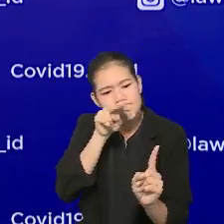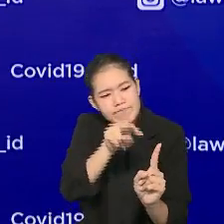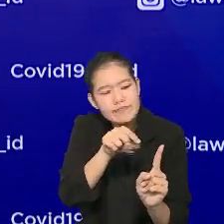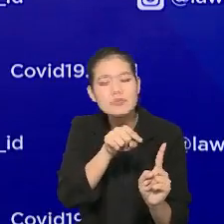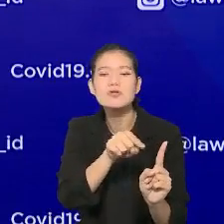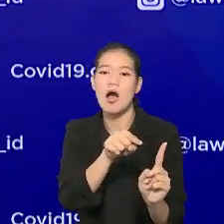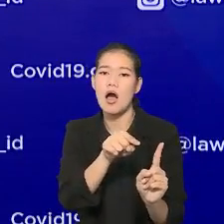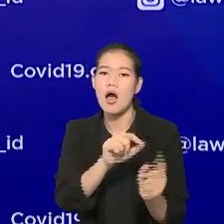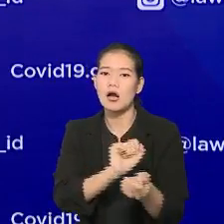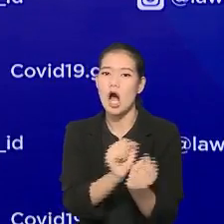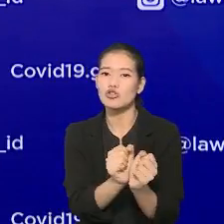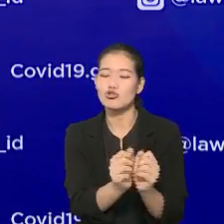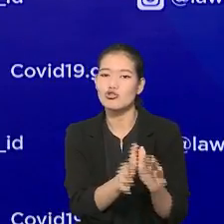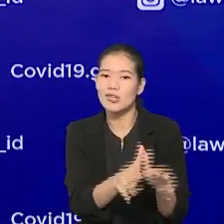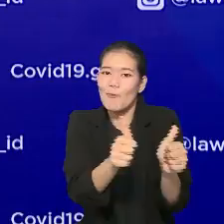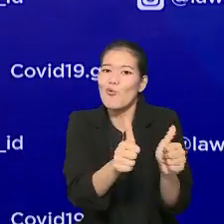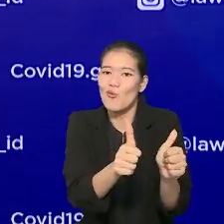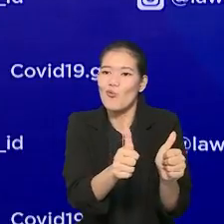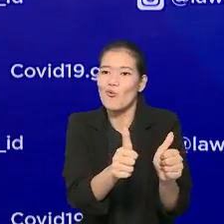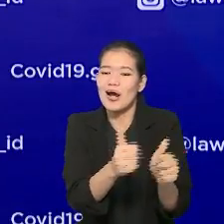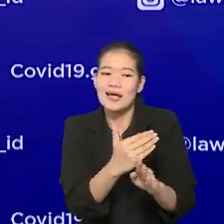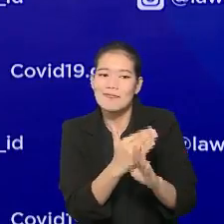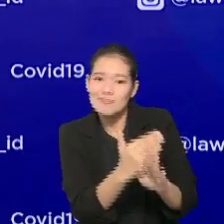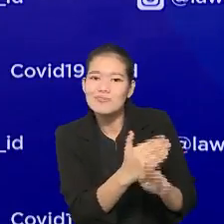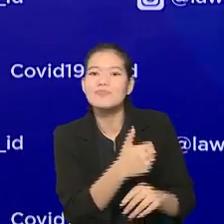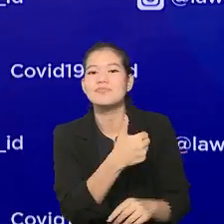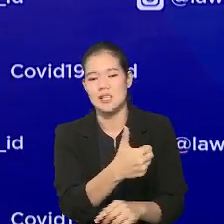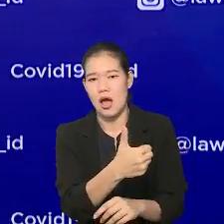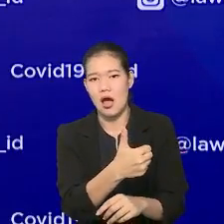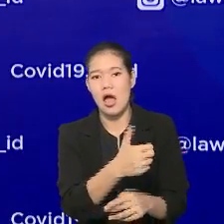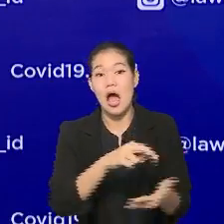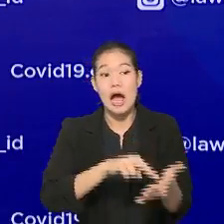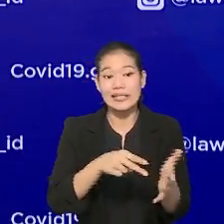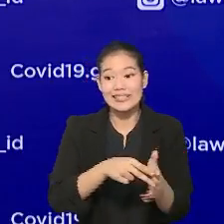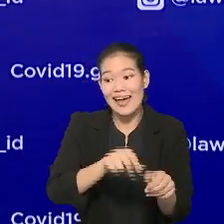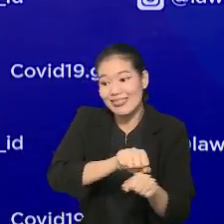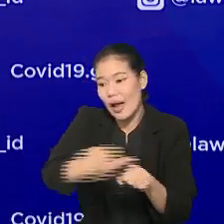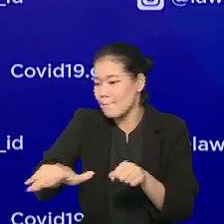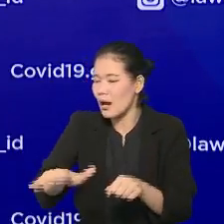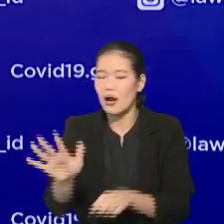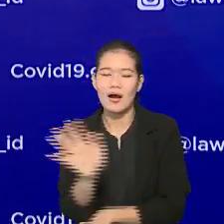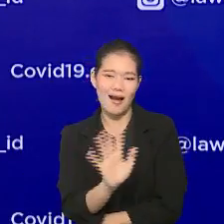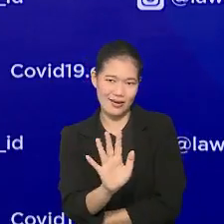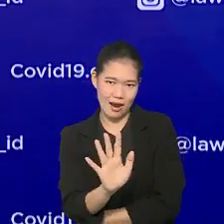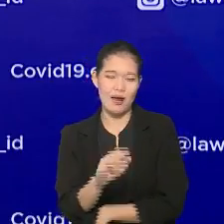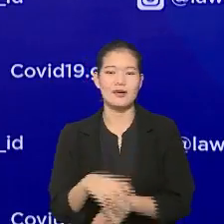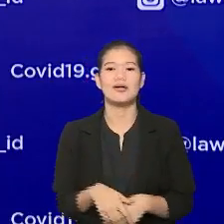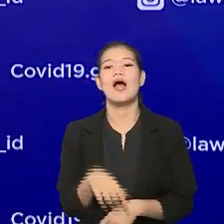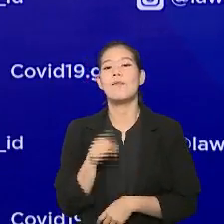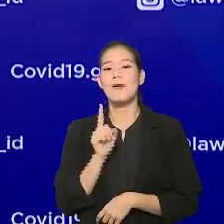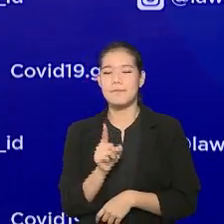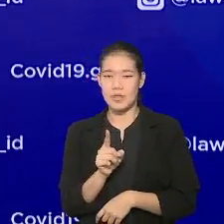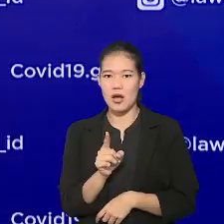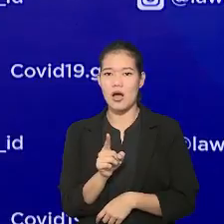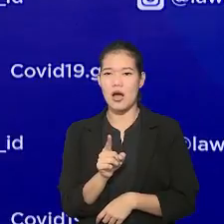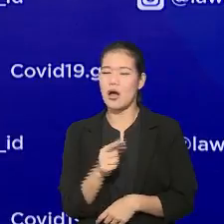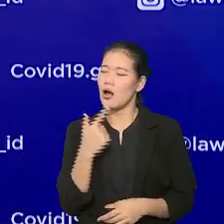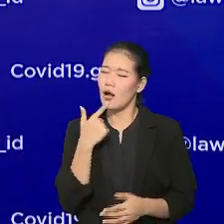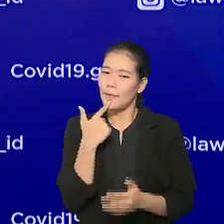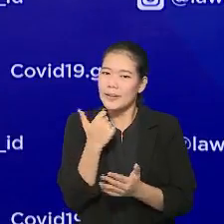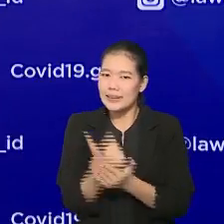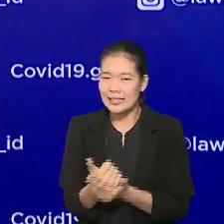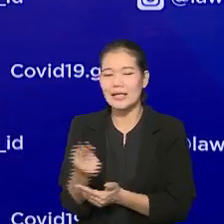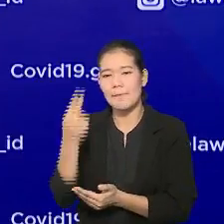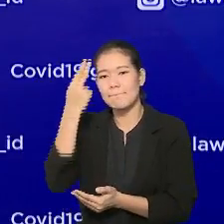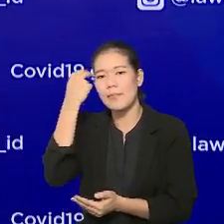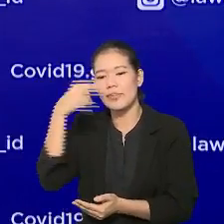mencegah kasus yang sudah ditemukan untuk menimbulkan dampak yang lebih meluas. Oleh sebab itu, sangat penting bagi